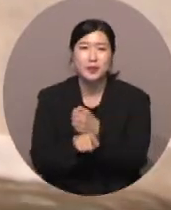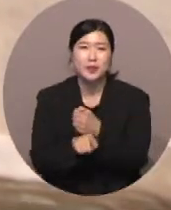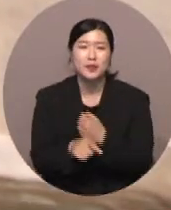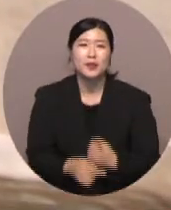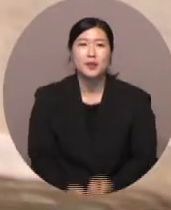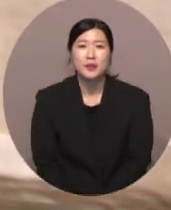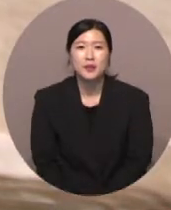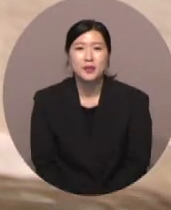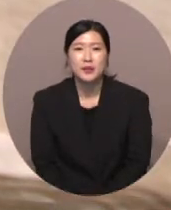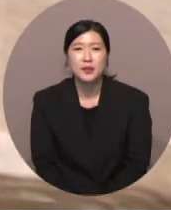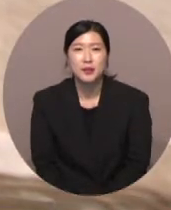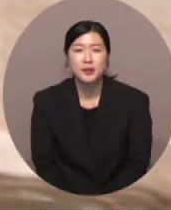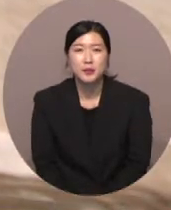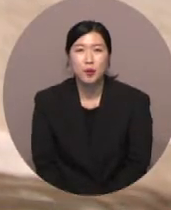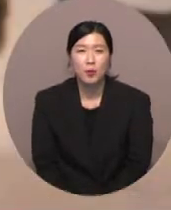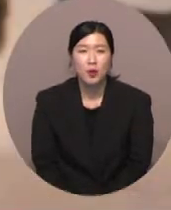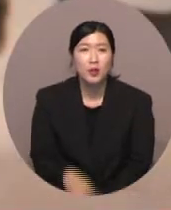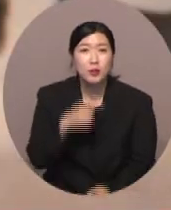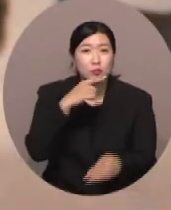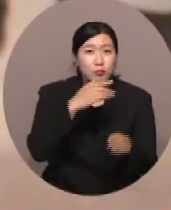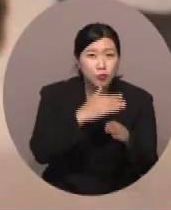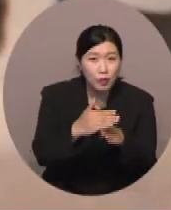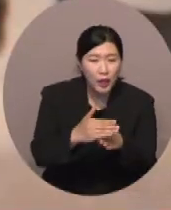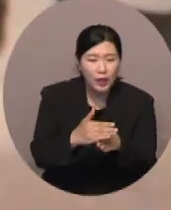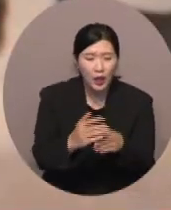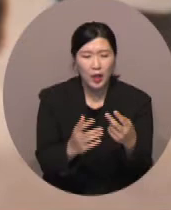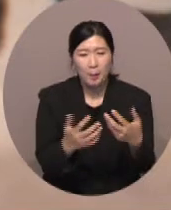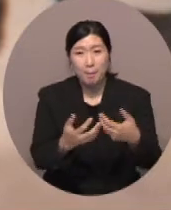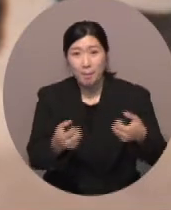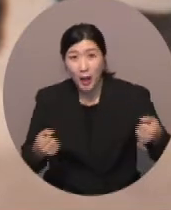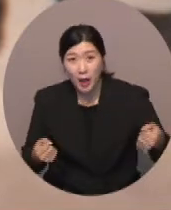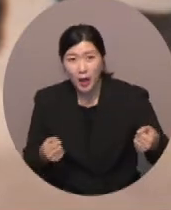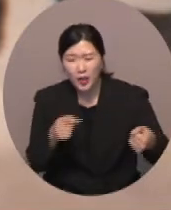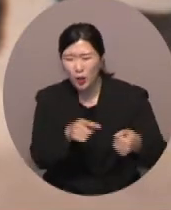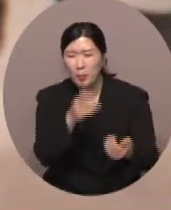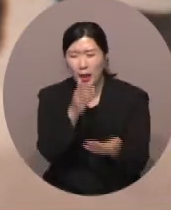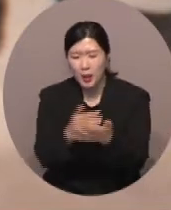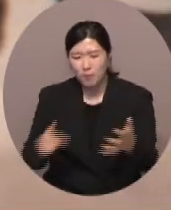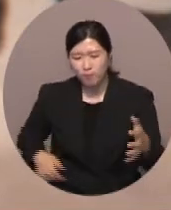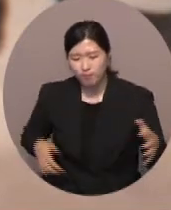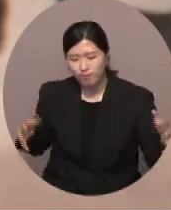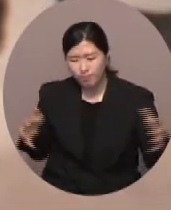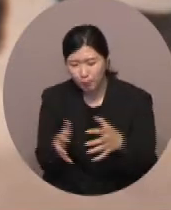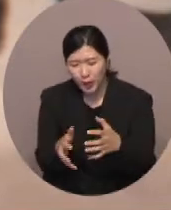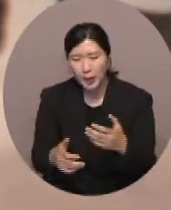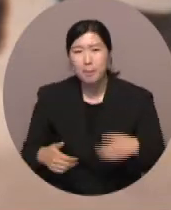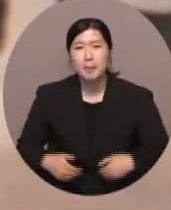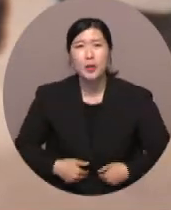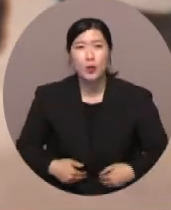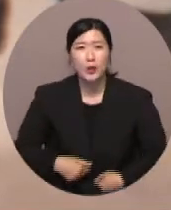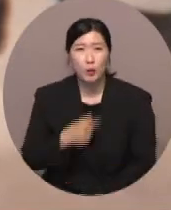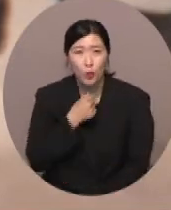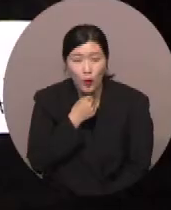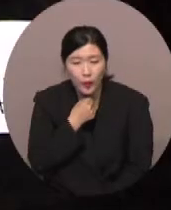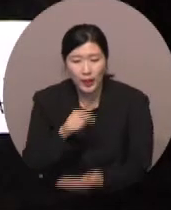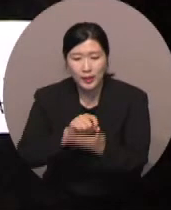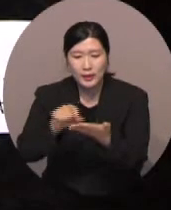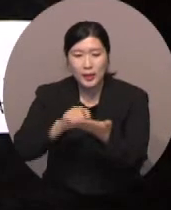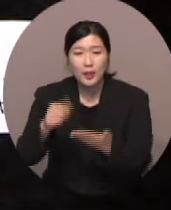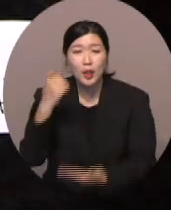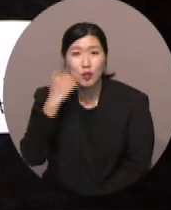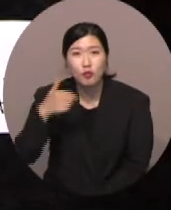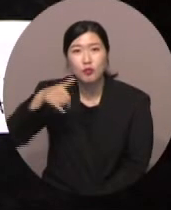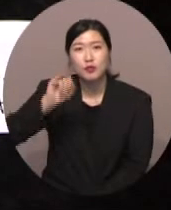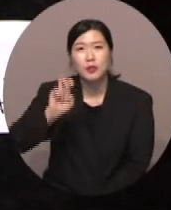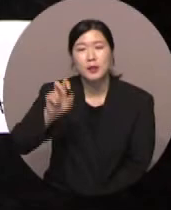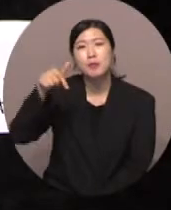여름, 이념으로 분열된 남북이 합심해 건국사업에 임해야 한다는 염원을 담은 김구 선생의 글귀입니다.